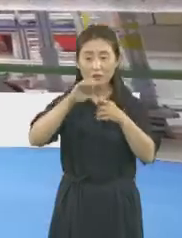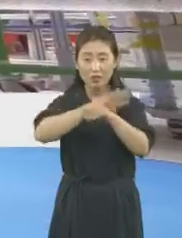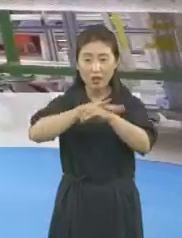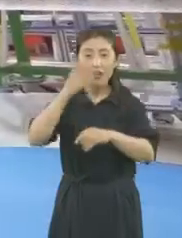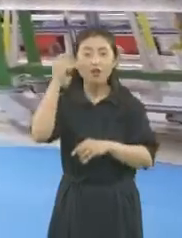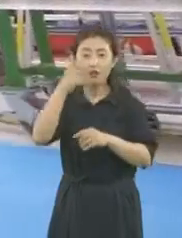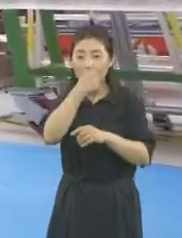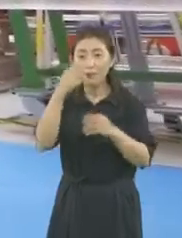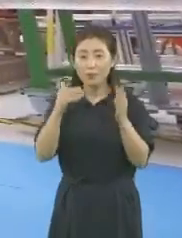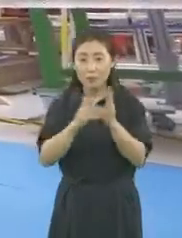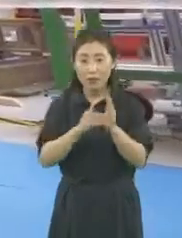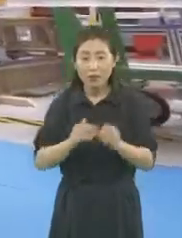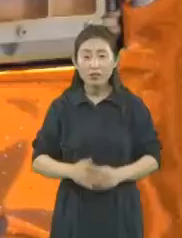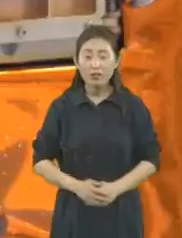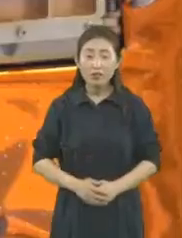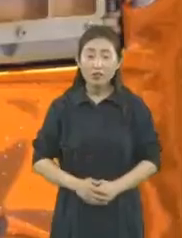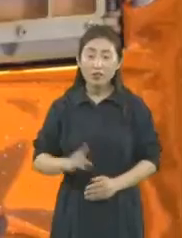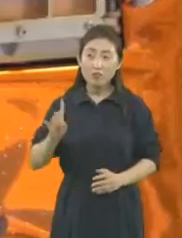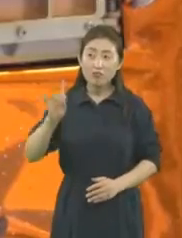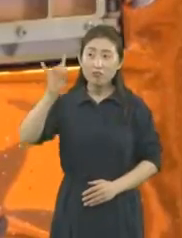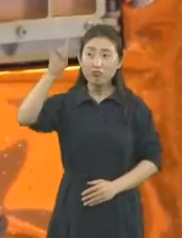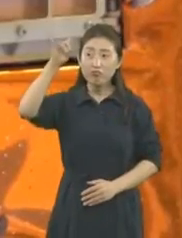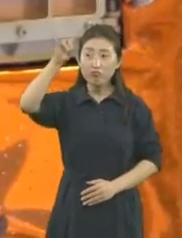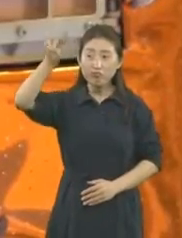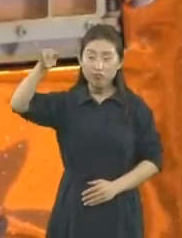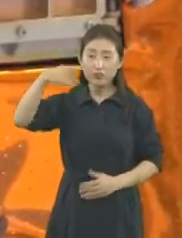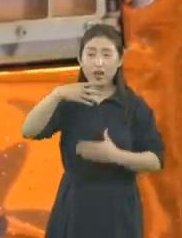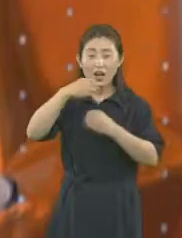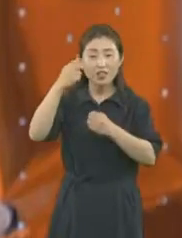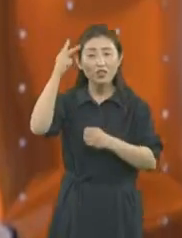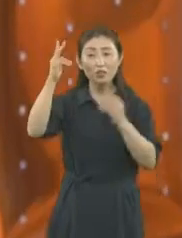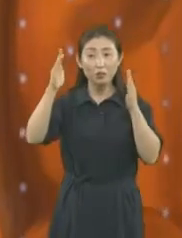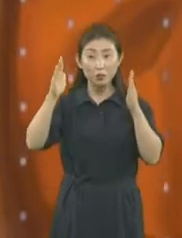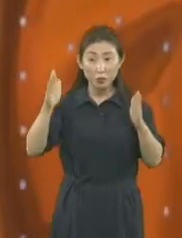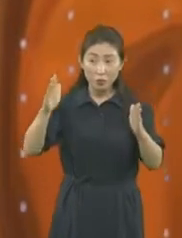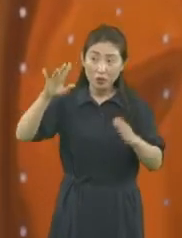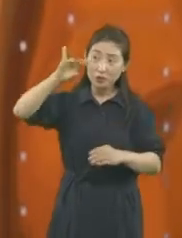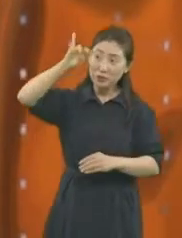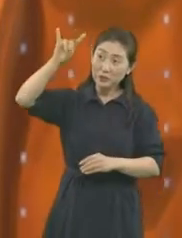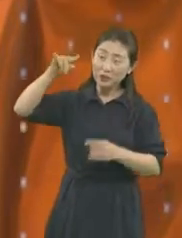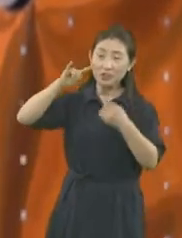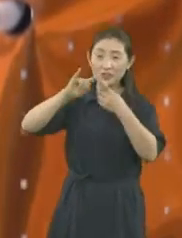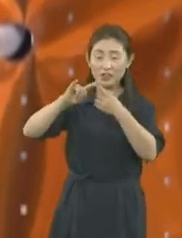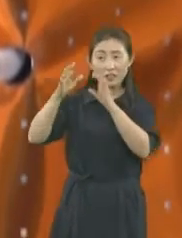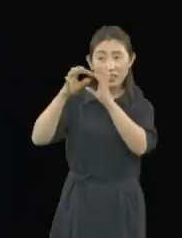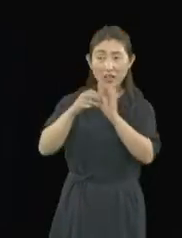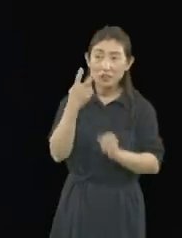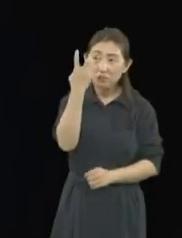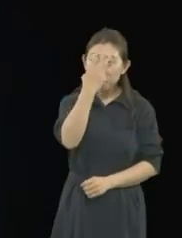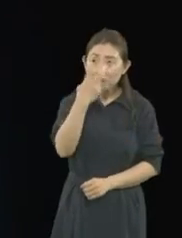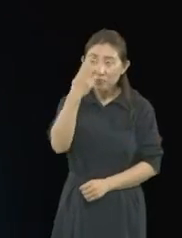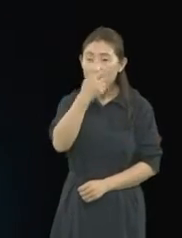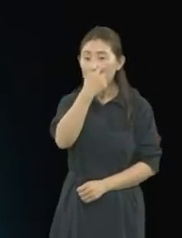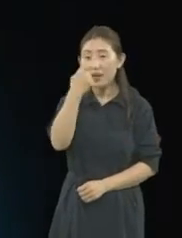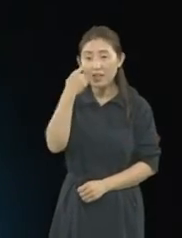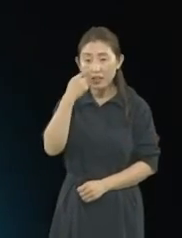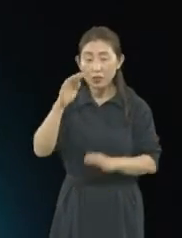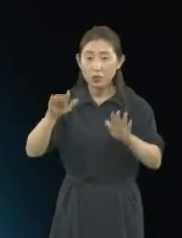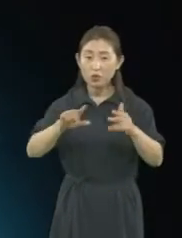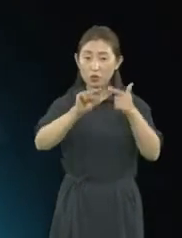했습니다. 위성의 자세 안정화까지 앞으로 일주일간 위성 상태에 대한 점검이 이어지며